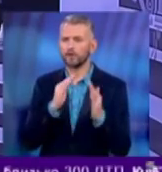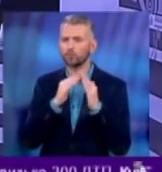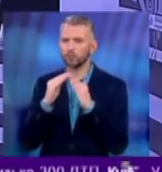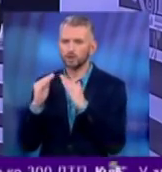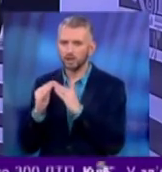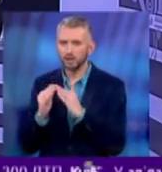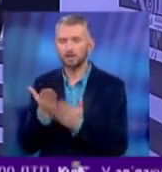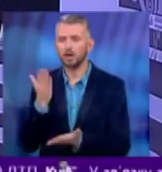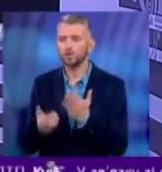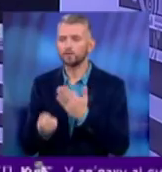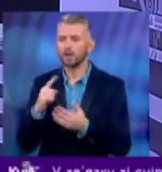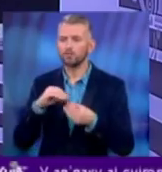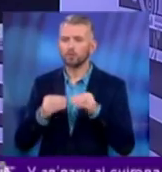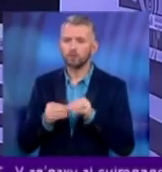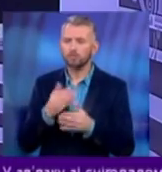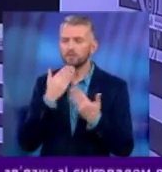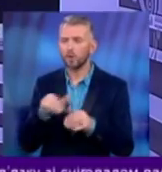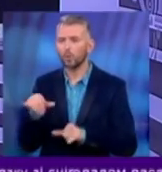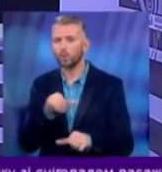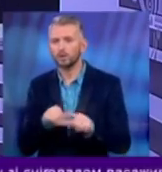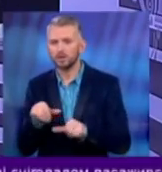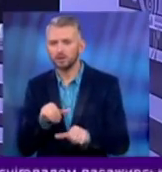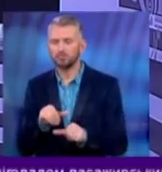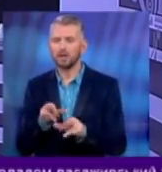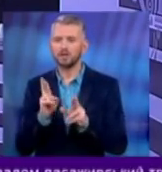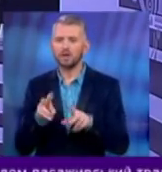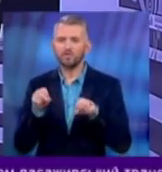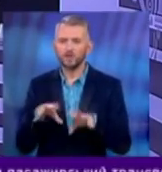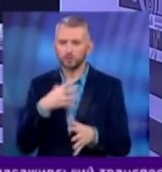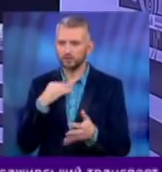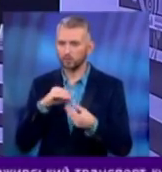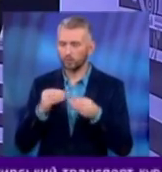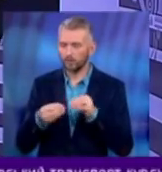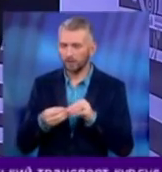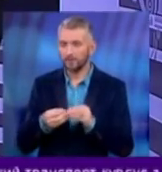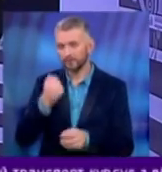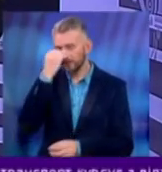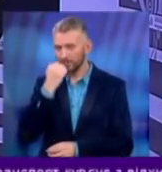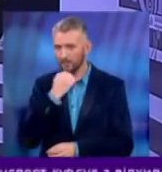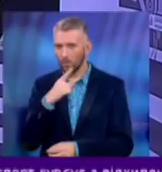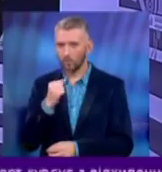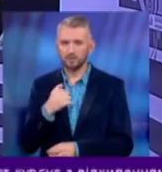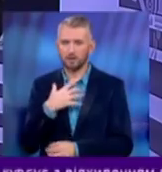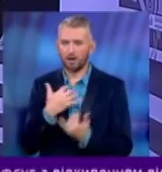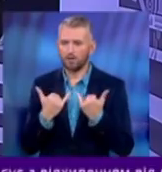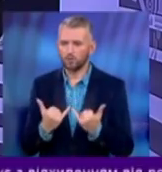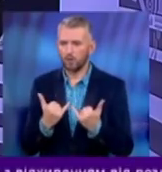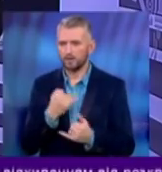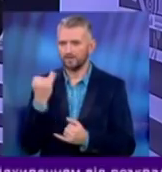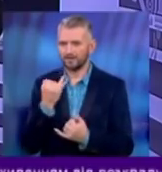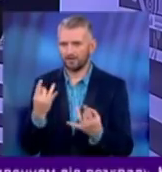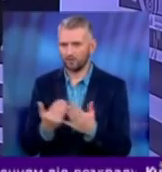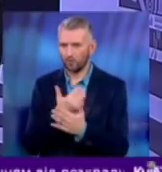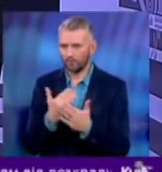А якщо виникають проблеми, куди звертаються зазвичай люди, як вирішують свої проблеми. Дякую тобі за актуальний і завжди цікавий випуск новин.